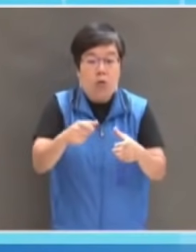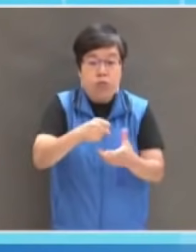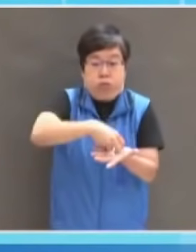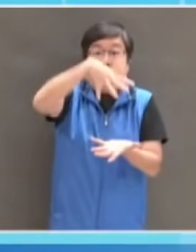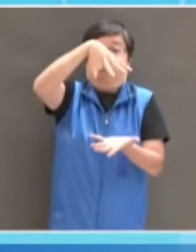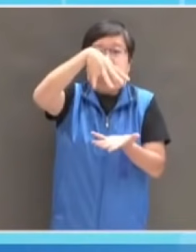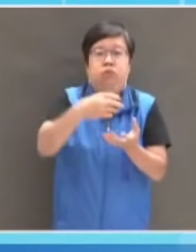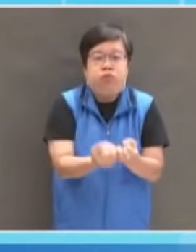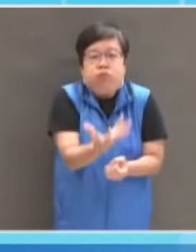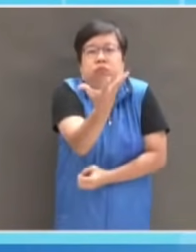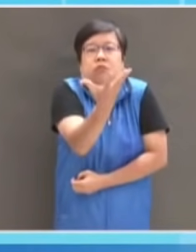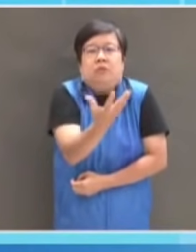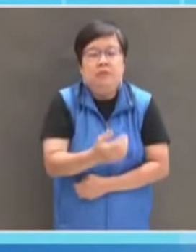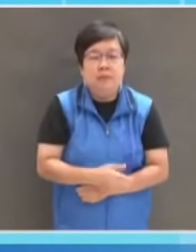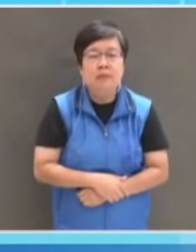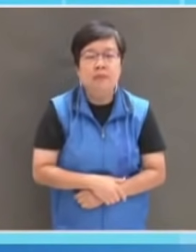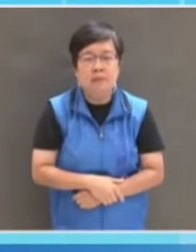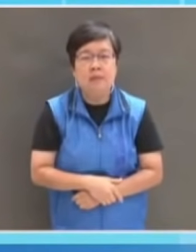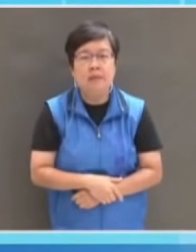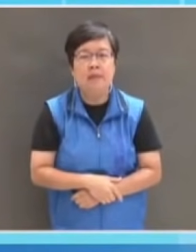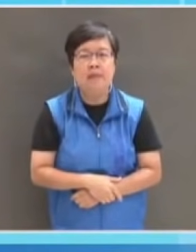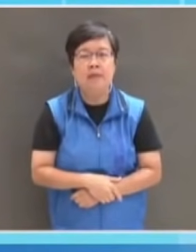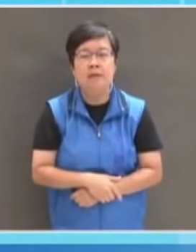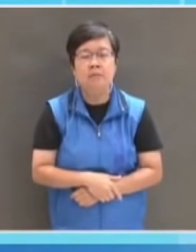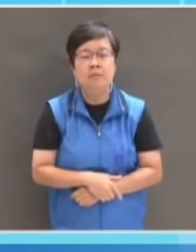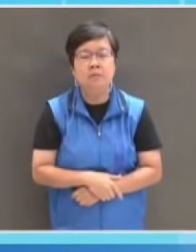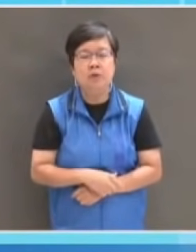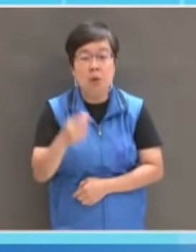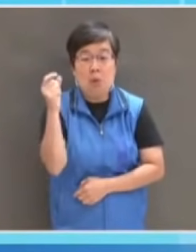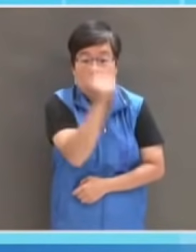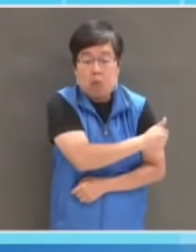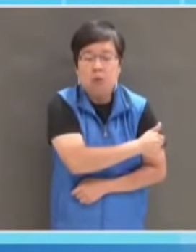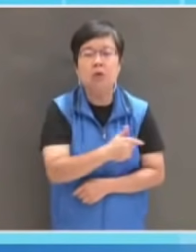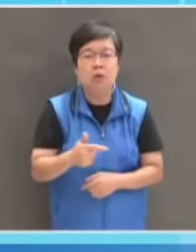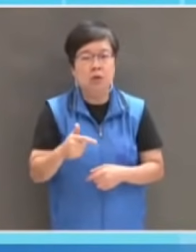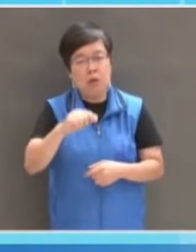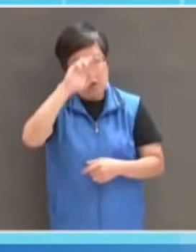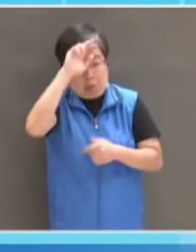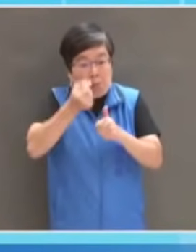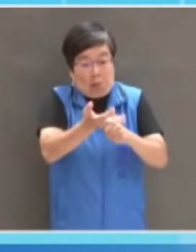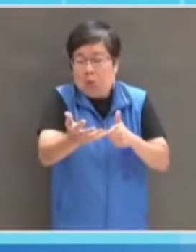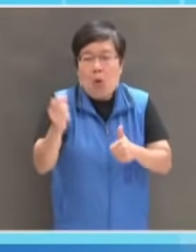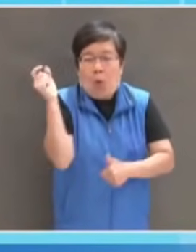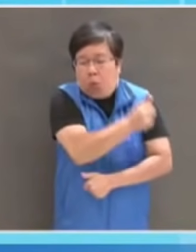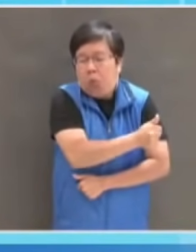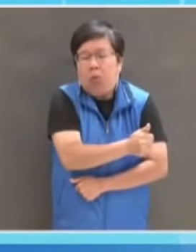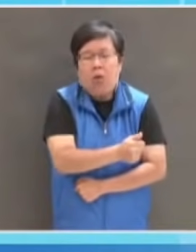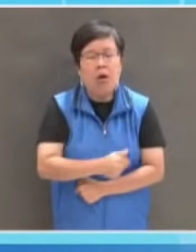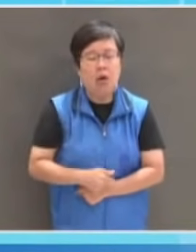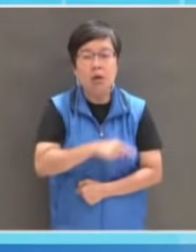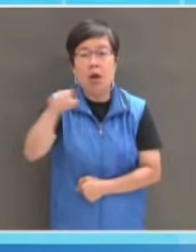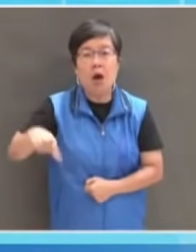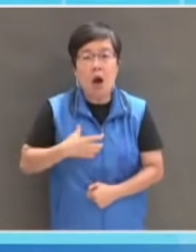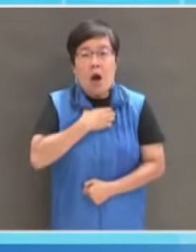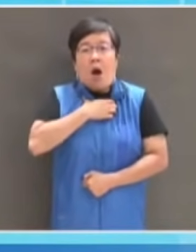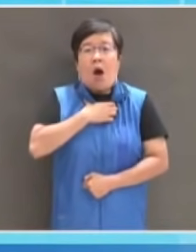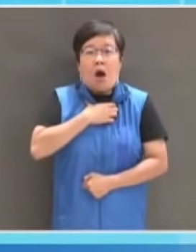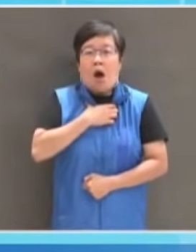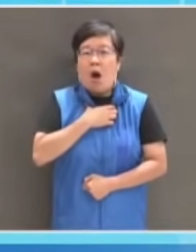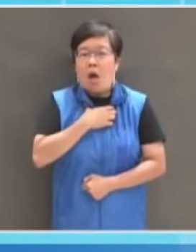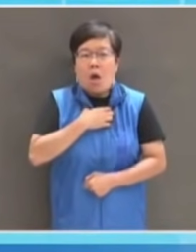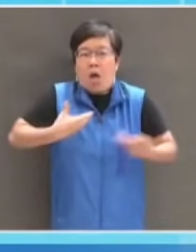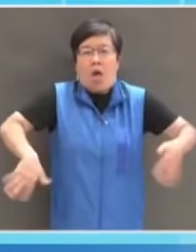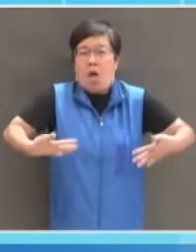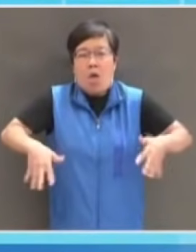速的蔓延出来，病毒速度之快，让大家措手不